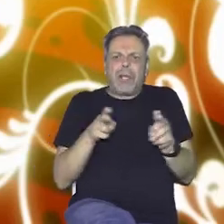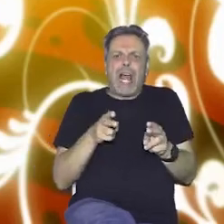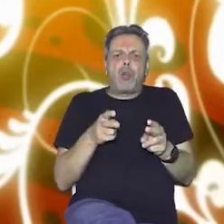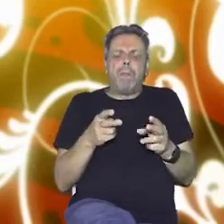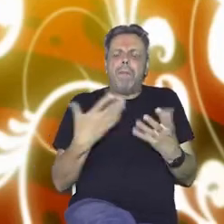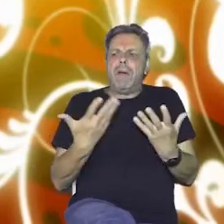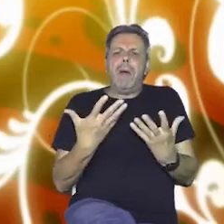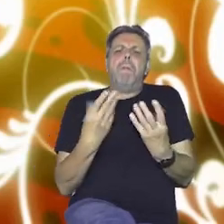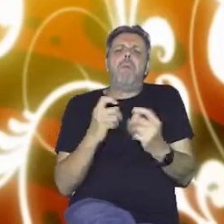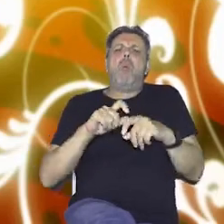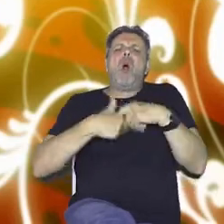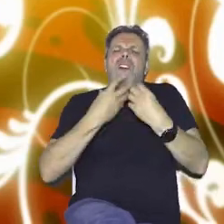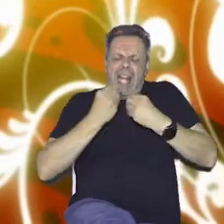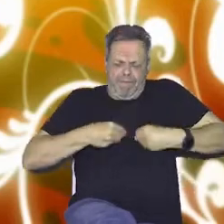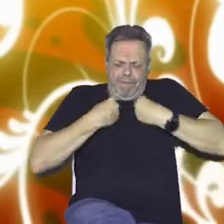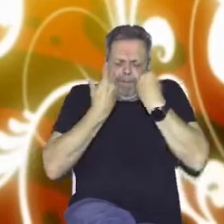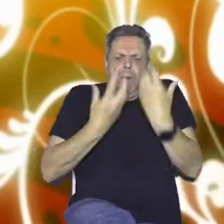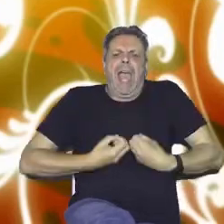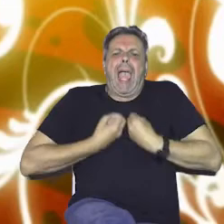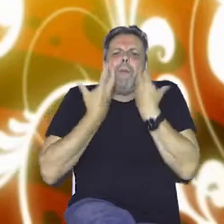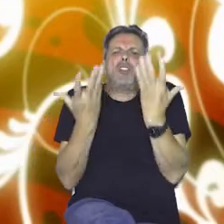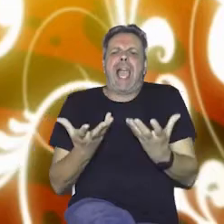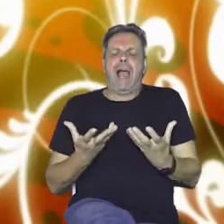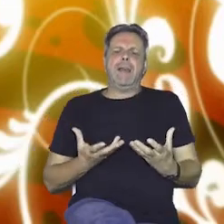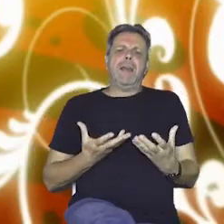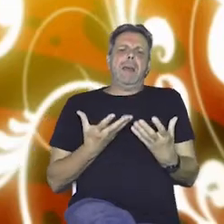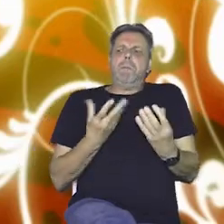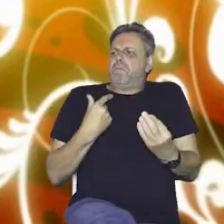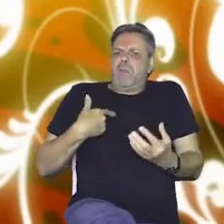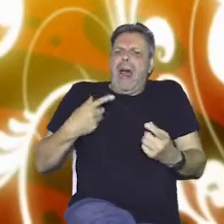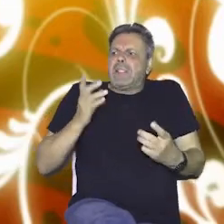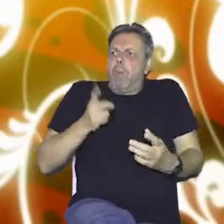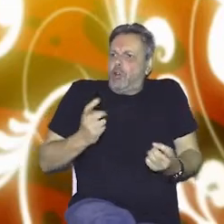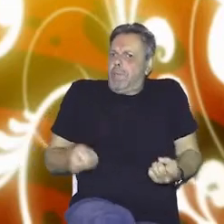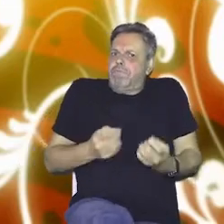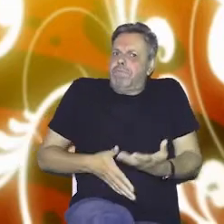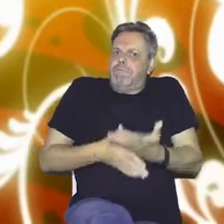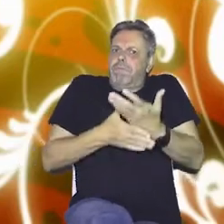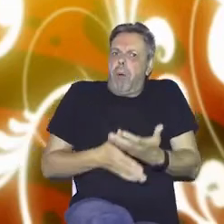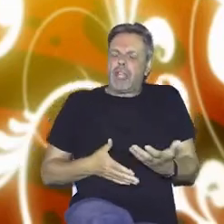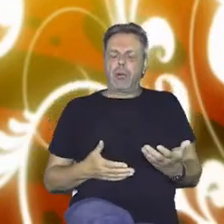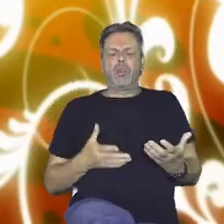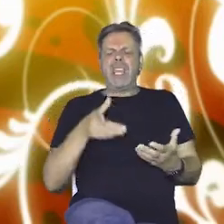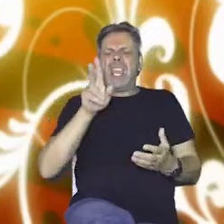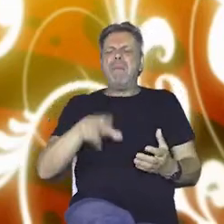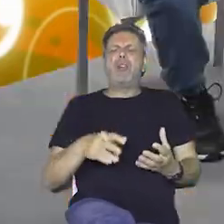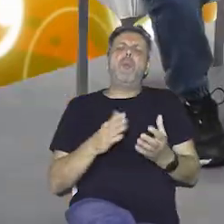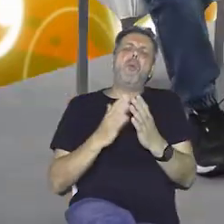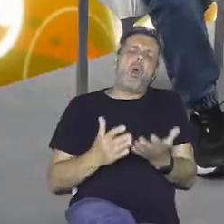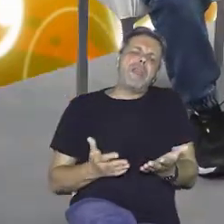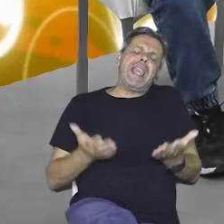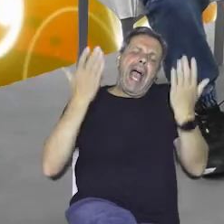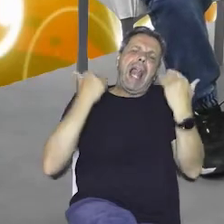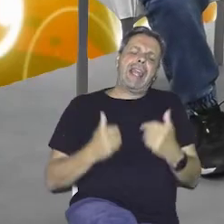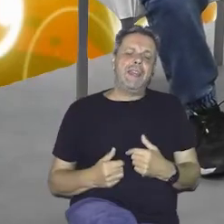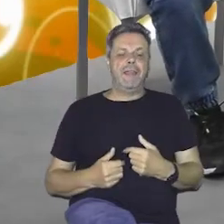toliko iskazano emocija, toliko nas može potaknuti. Ima tu puno knjiga, ali najprije da